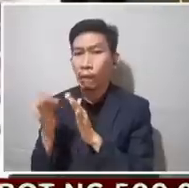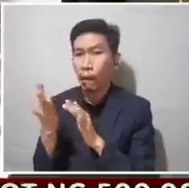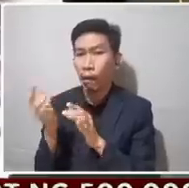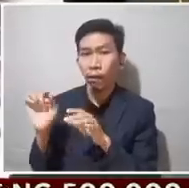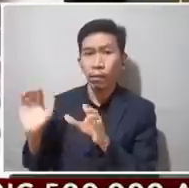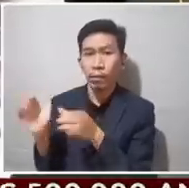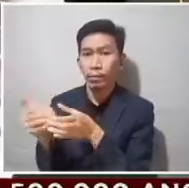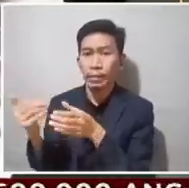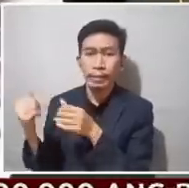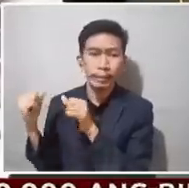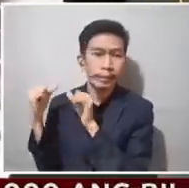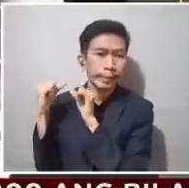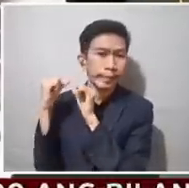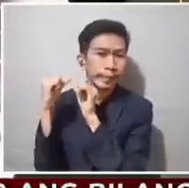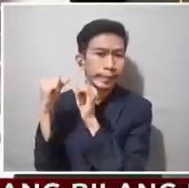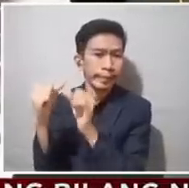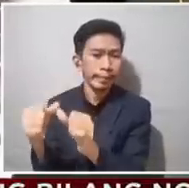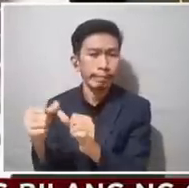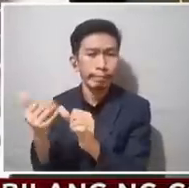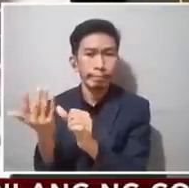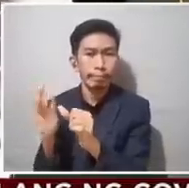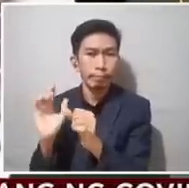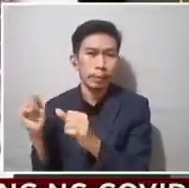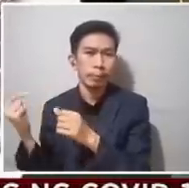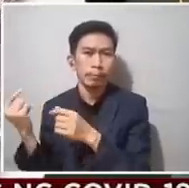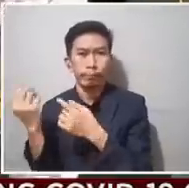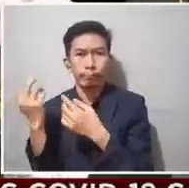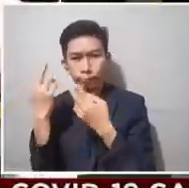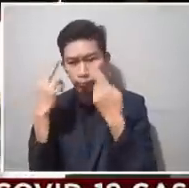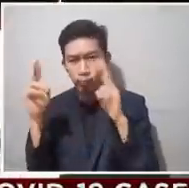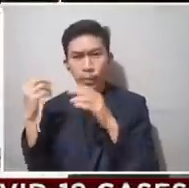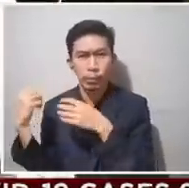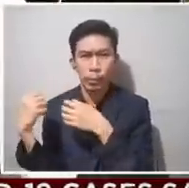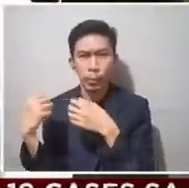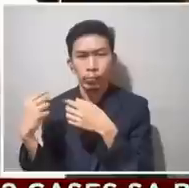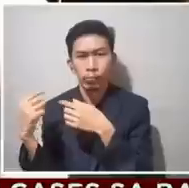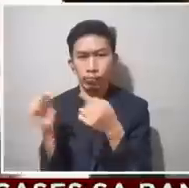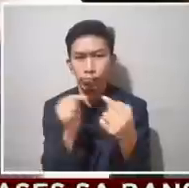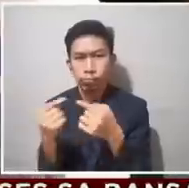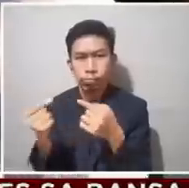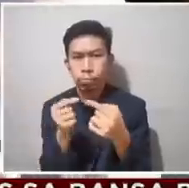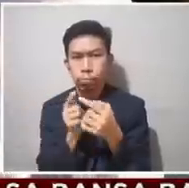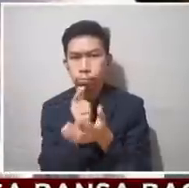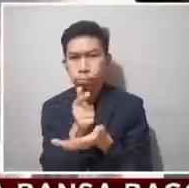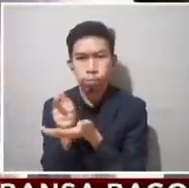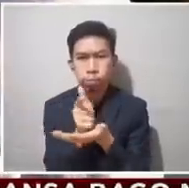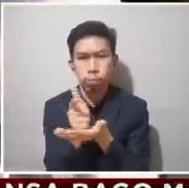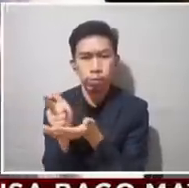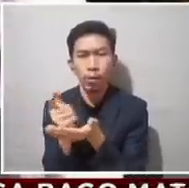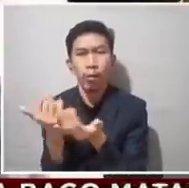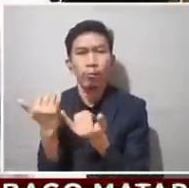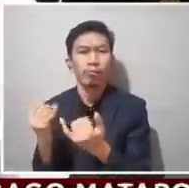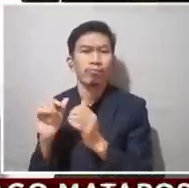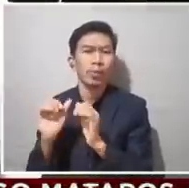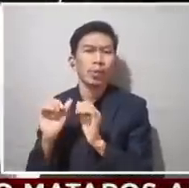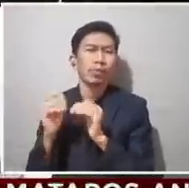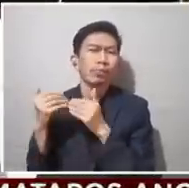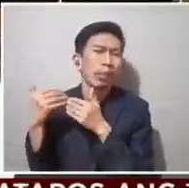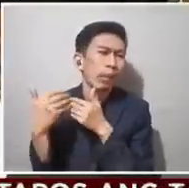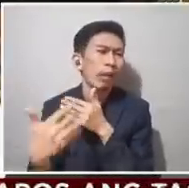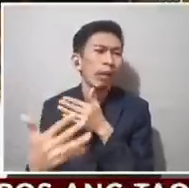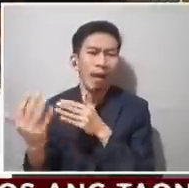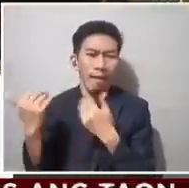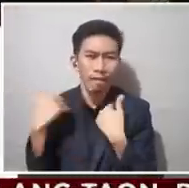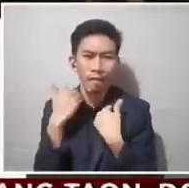na sandatahang himagsikan or armed struggle, ay walang katapusan itong kamatayan ng mga kabataan. Lalo-lalo na yung